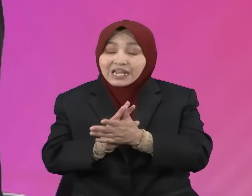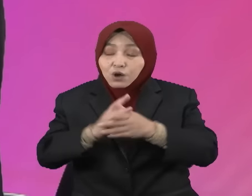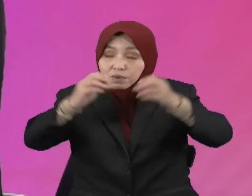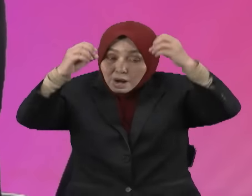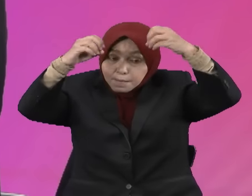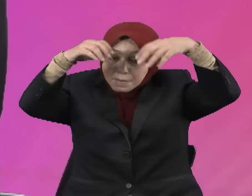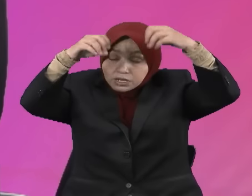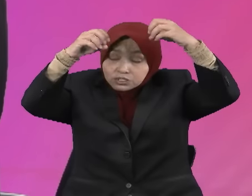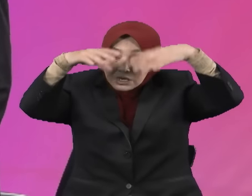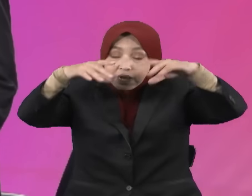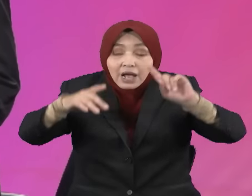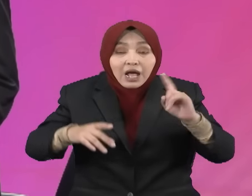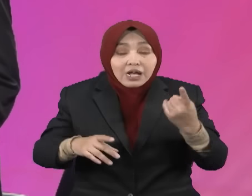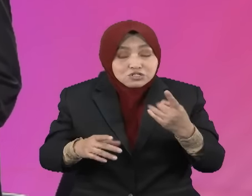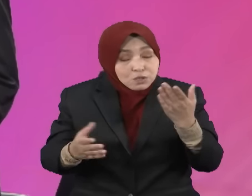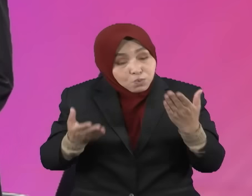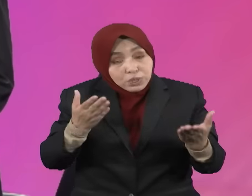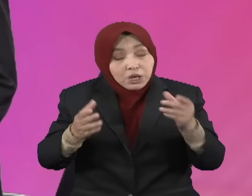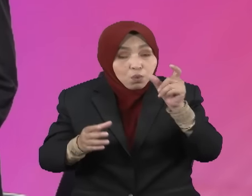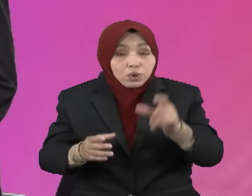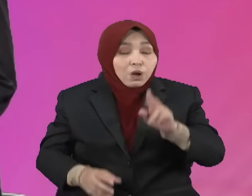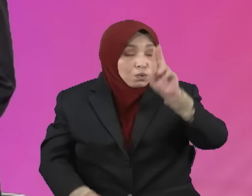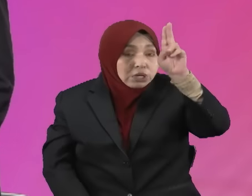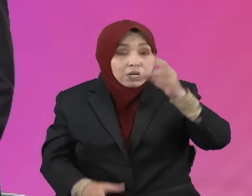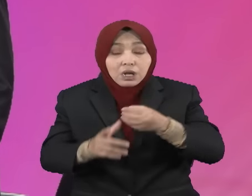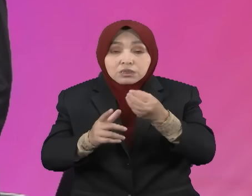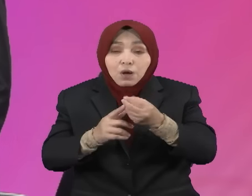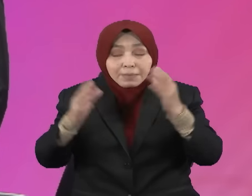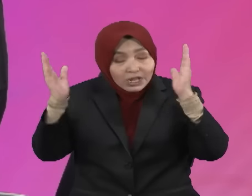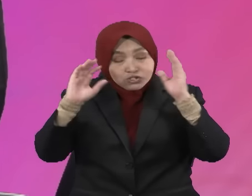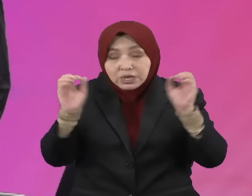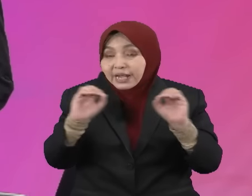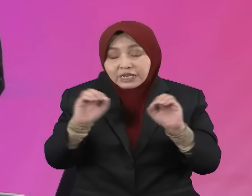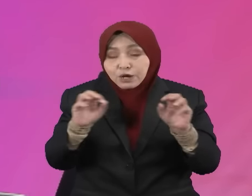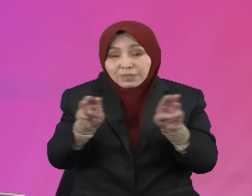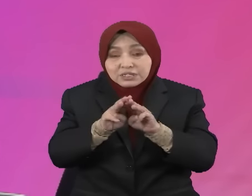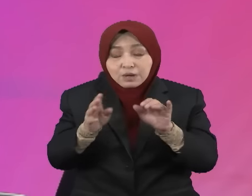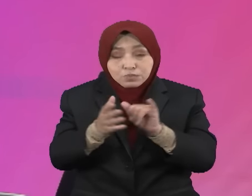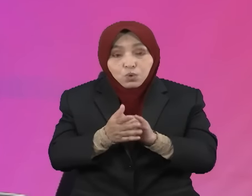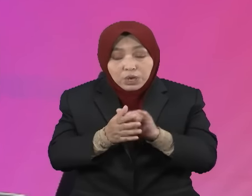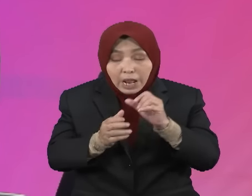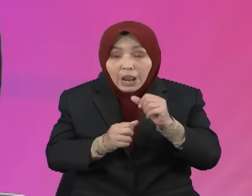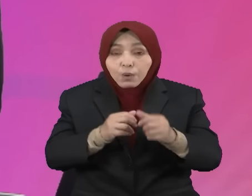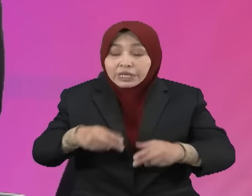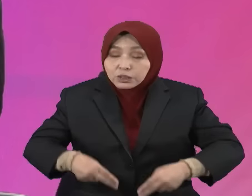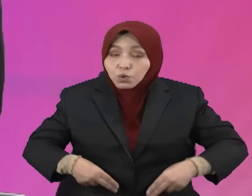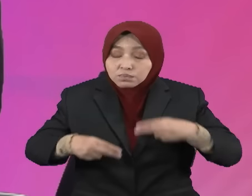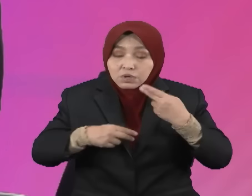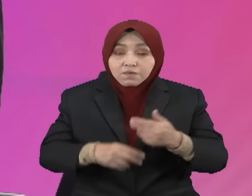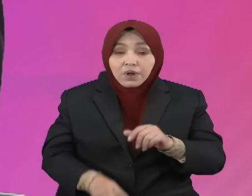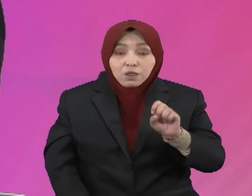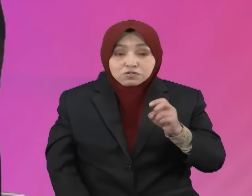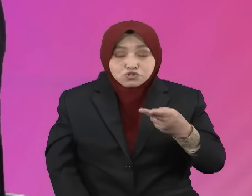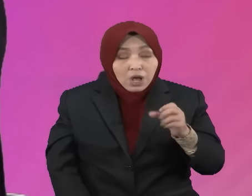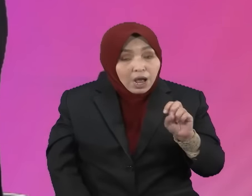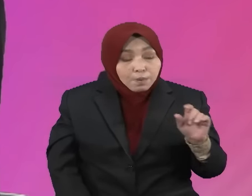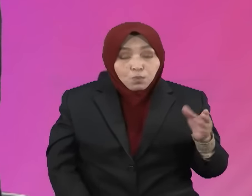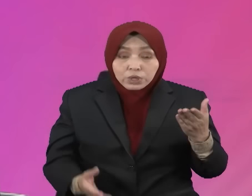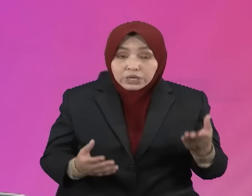rahmatnya. Cuma mungkin orang-orang utara ataupun orang belah Malaysia tak ada lagi zaman tu. Kalau duduk zaman tu main jenis falau syah, mungkin